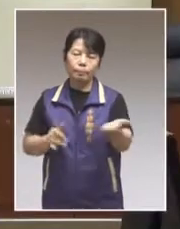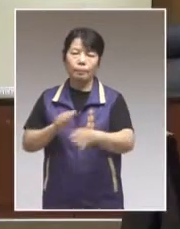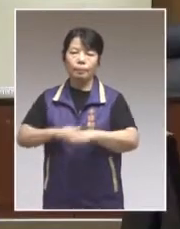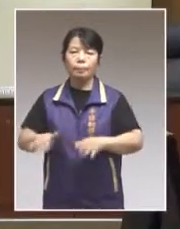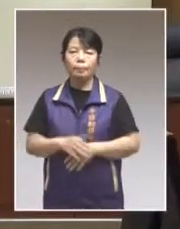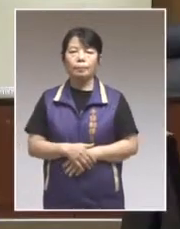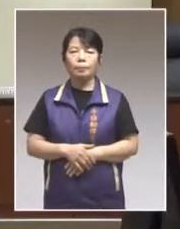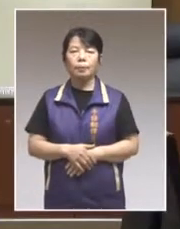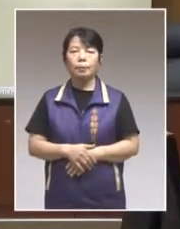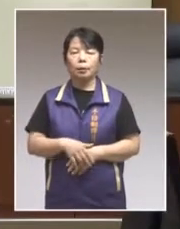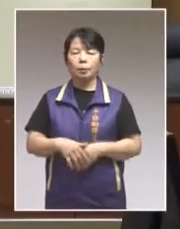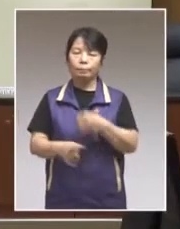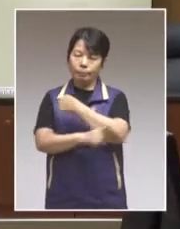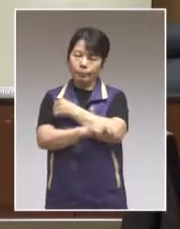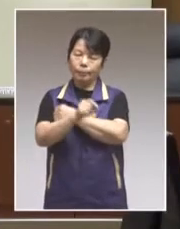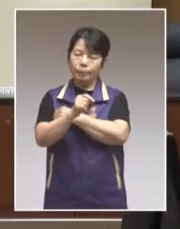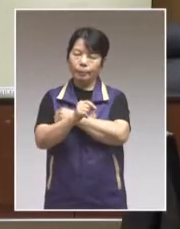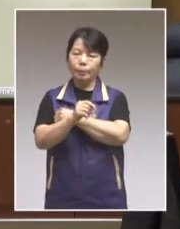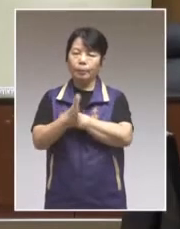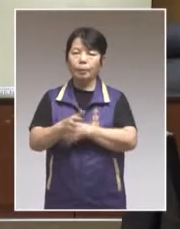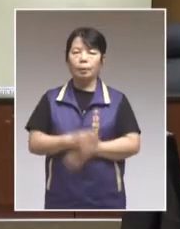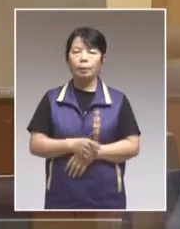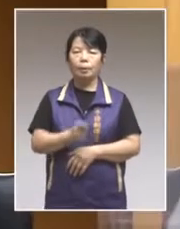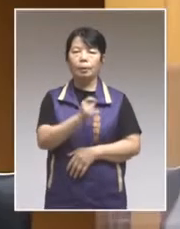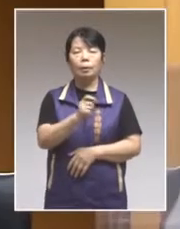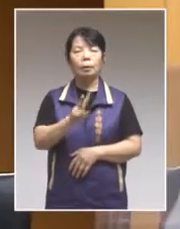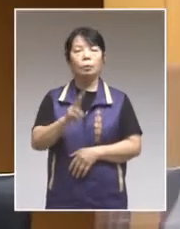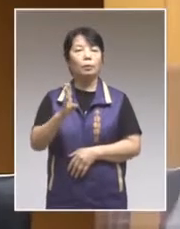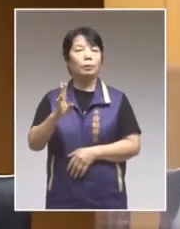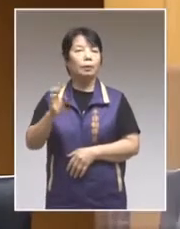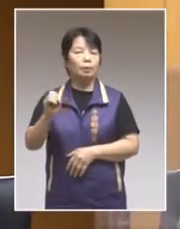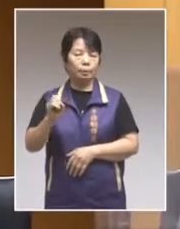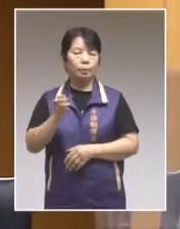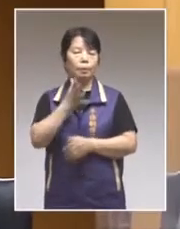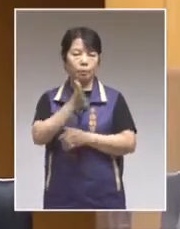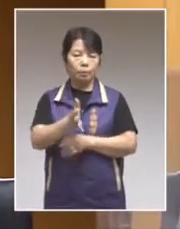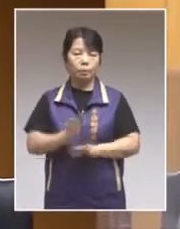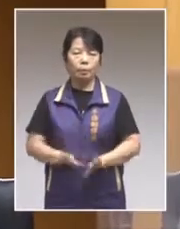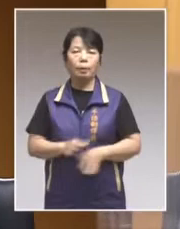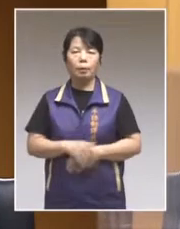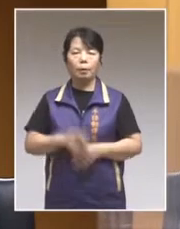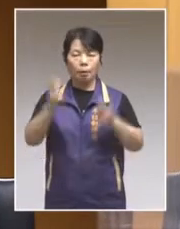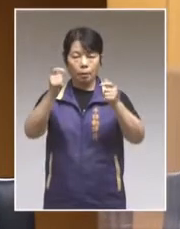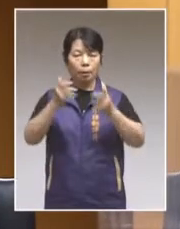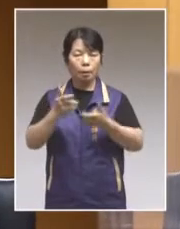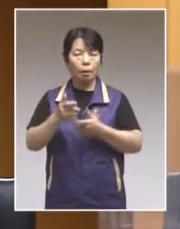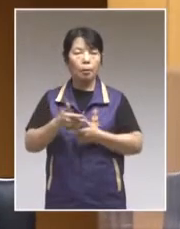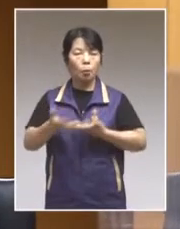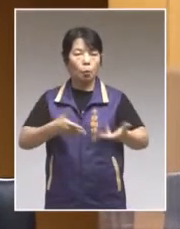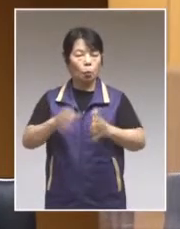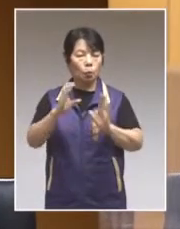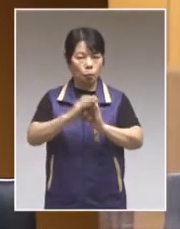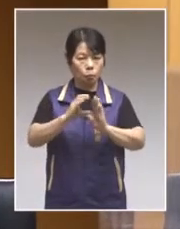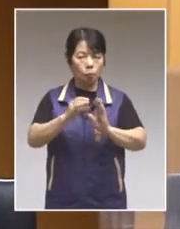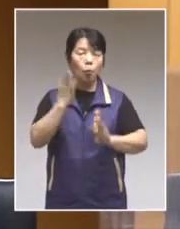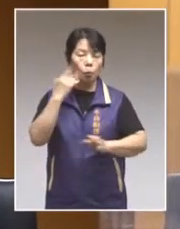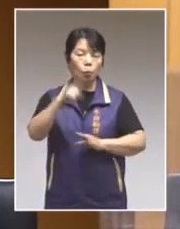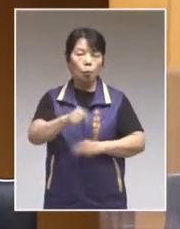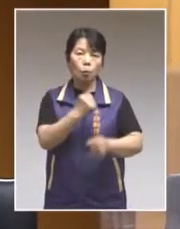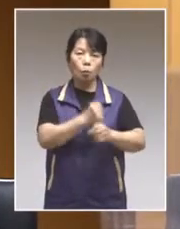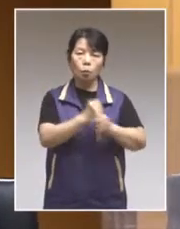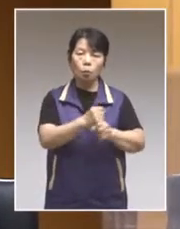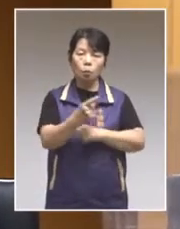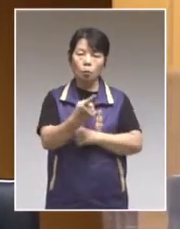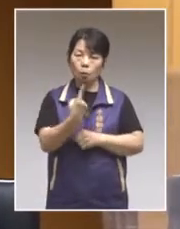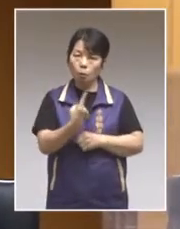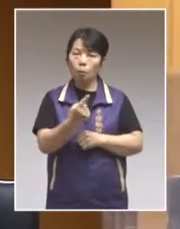市长，不好意思，还有最后一题哈，那个 TVBS 补问哈，那劳工局之前有公布哈，如果职业原因确